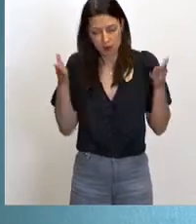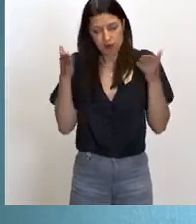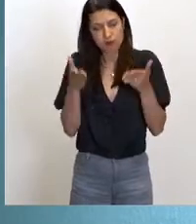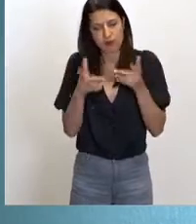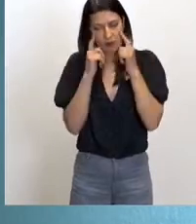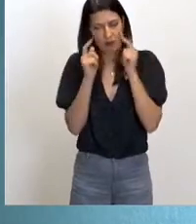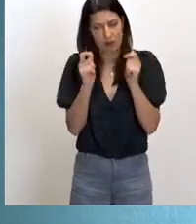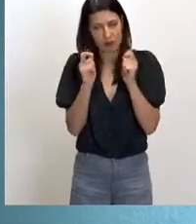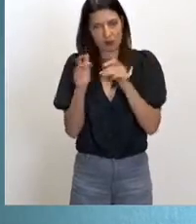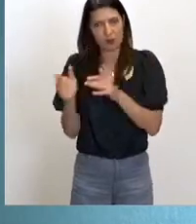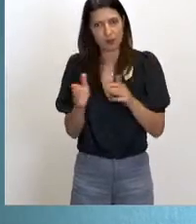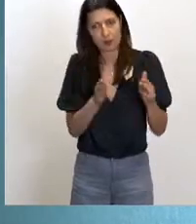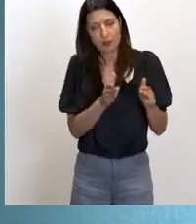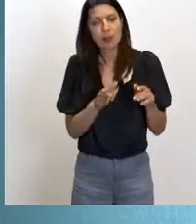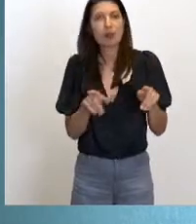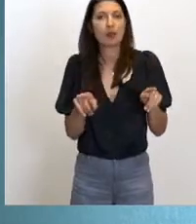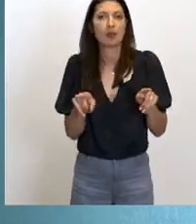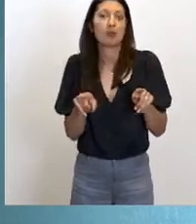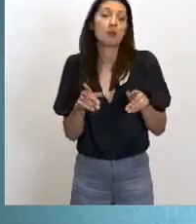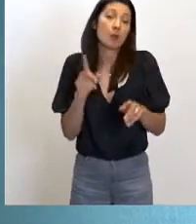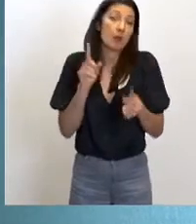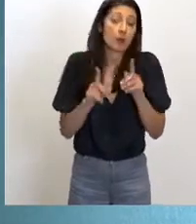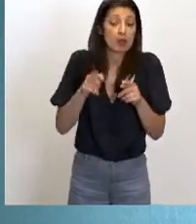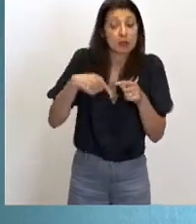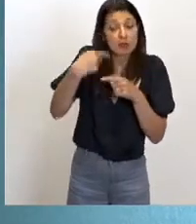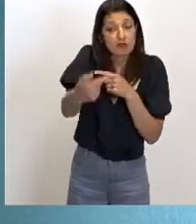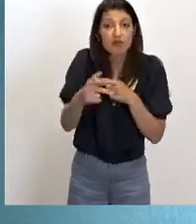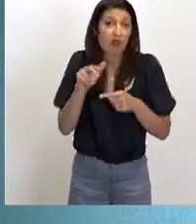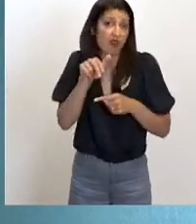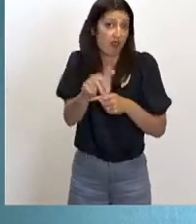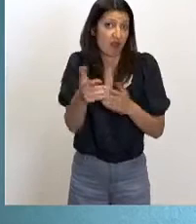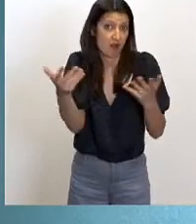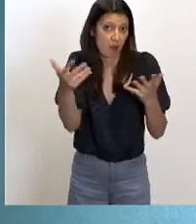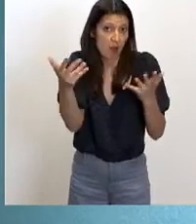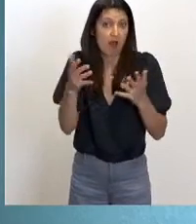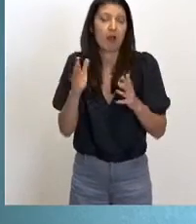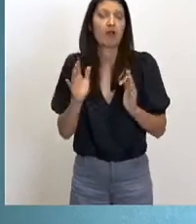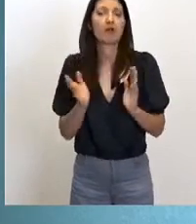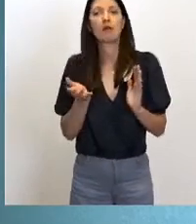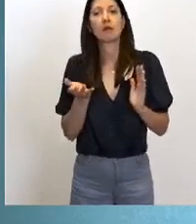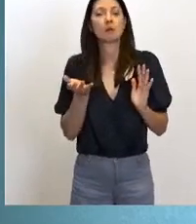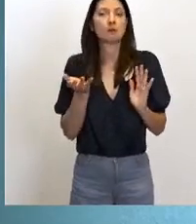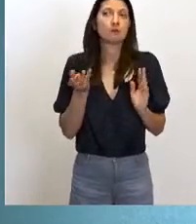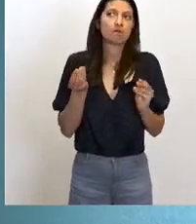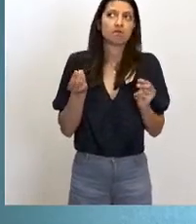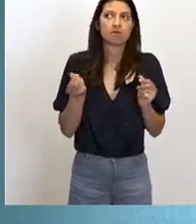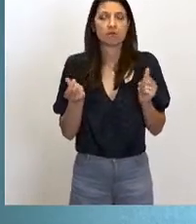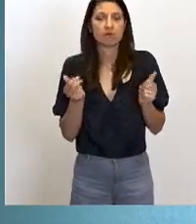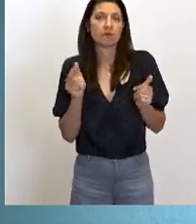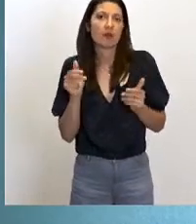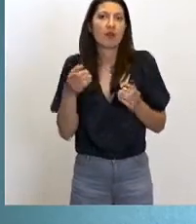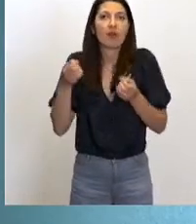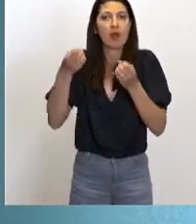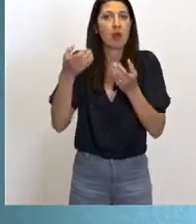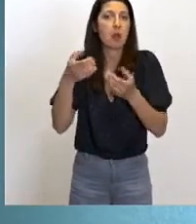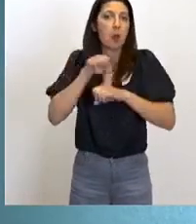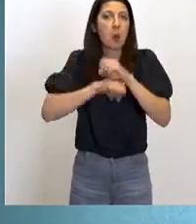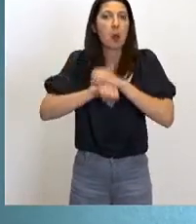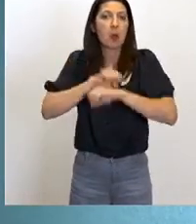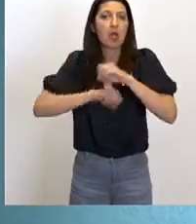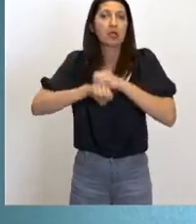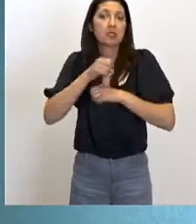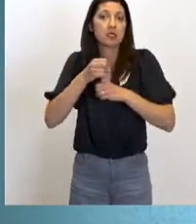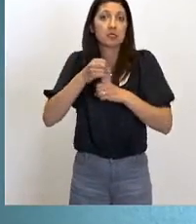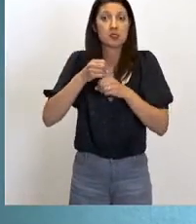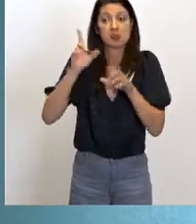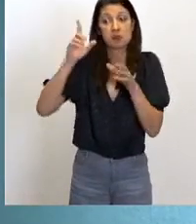ailleurs, j'aurais aimé, mais ça viendra peut-être dans le temps, que l'on puisse avoir quelques nouveautés sur quid de l'avenir du